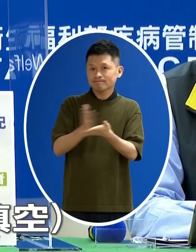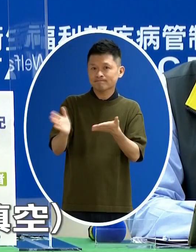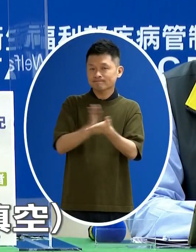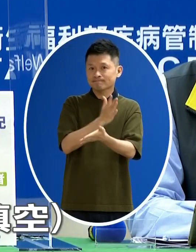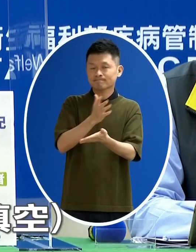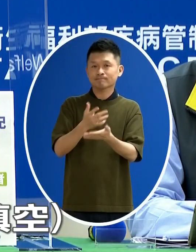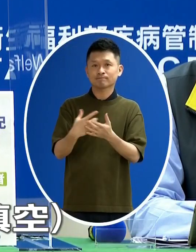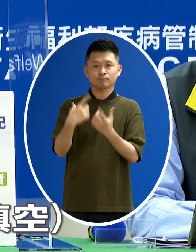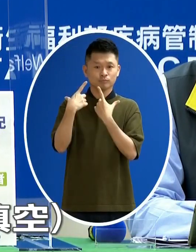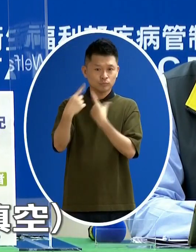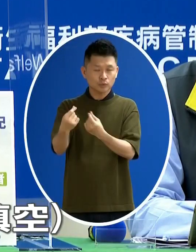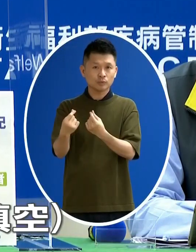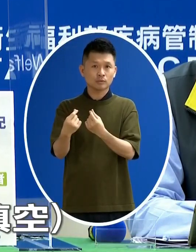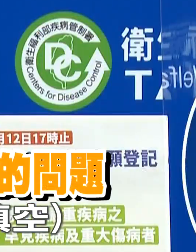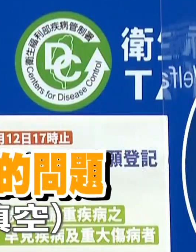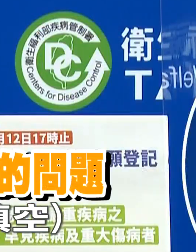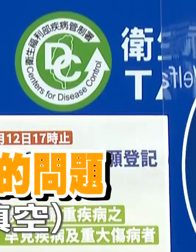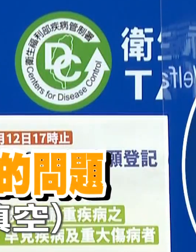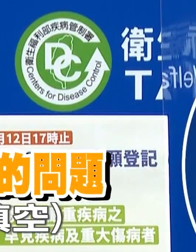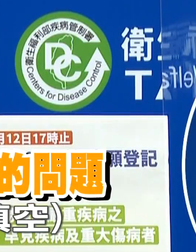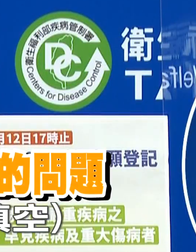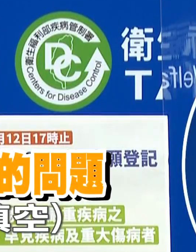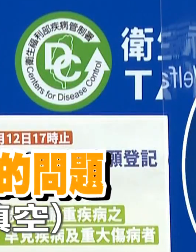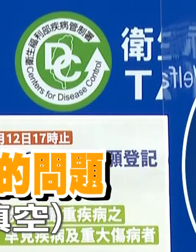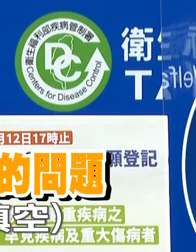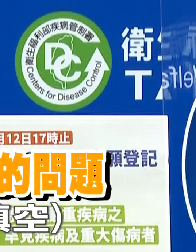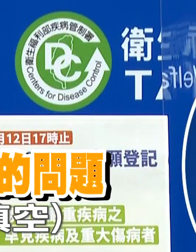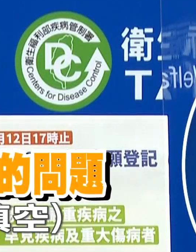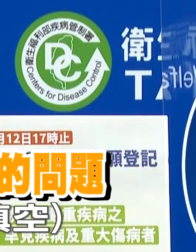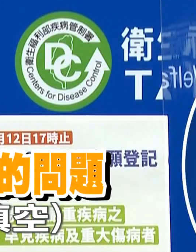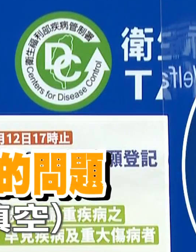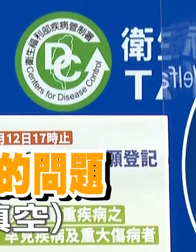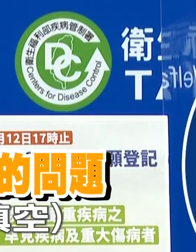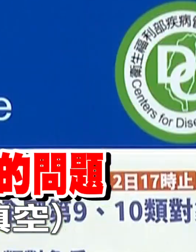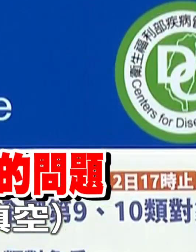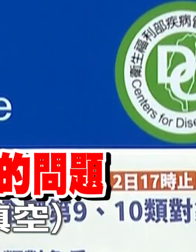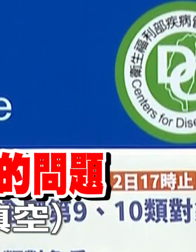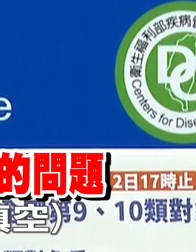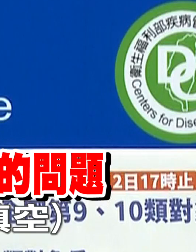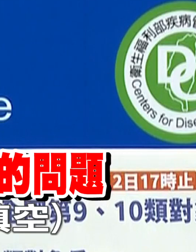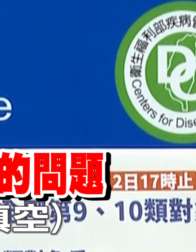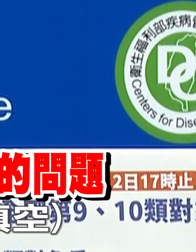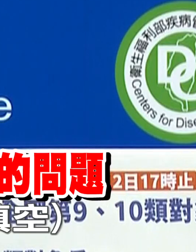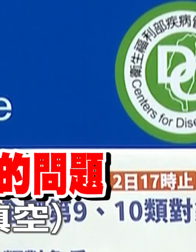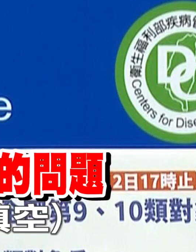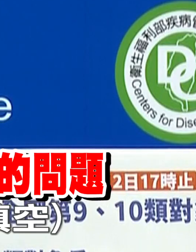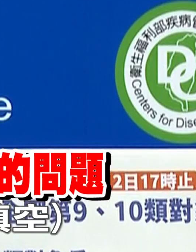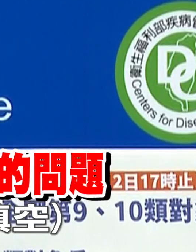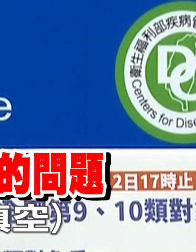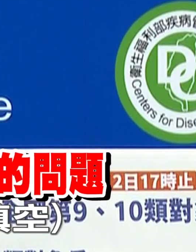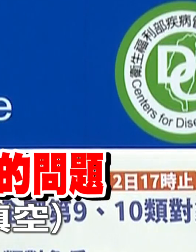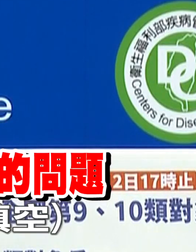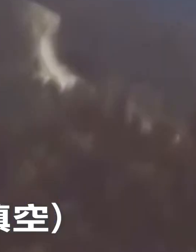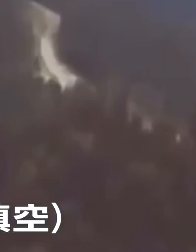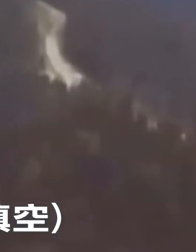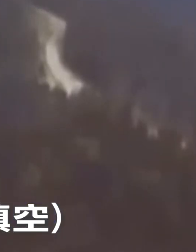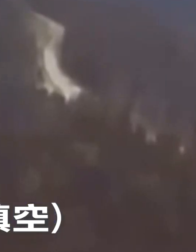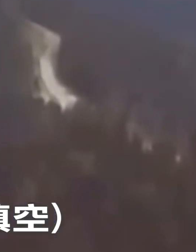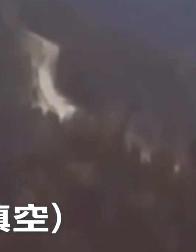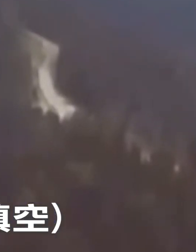谓的同调不同调的问题，这没有所谓的同调不同调的问题，这没有所谓的同调不同调的问